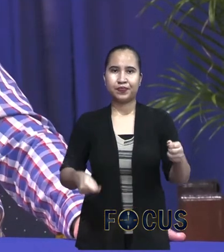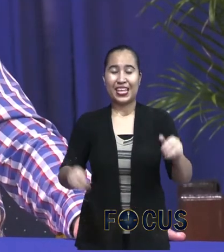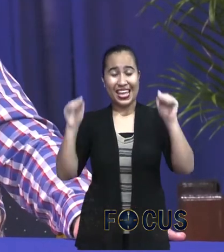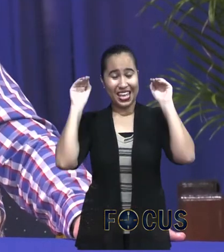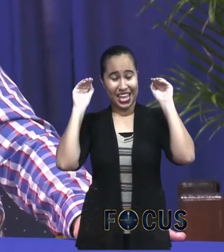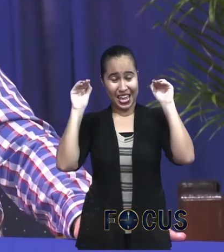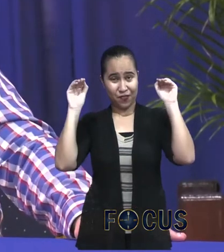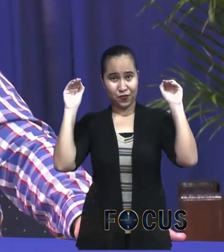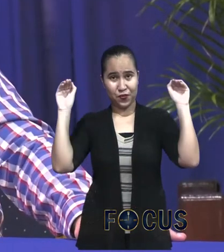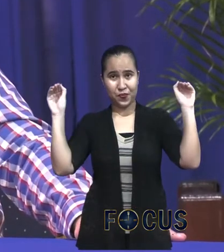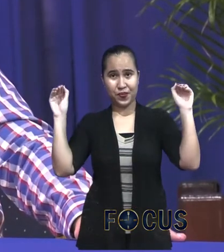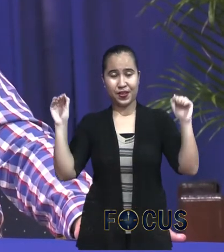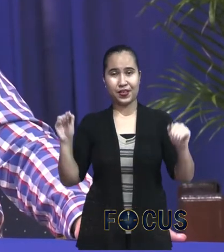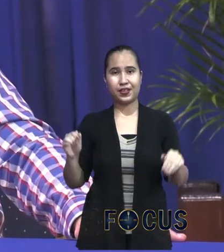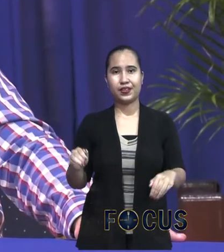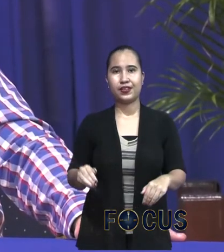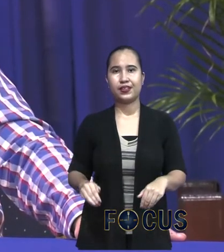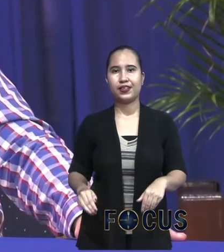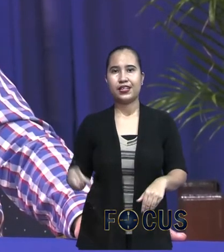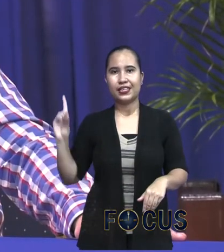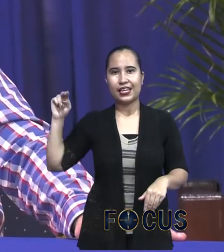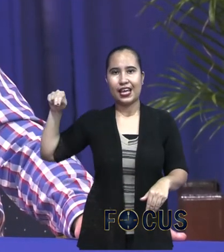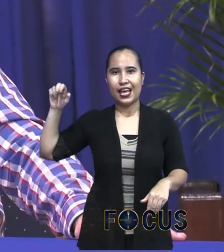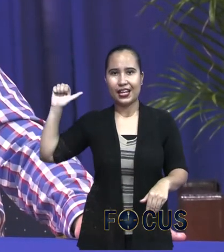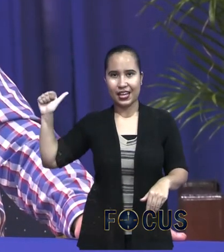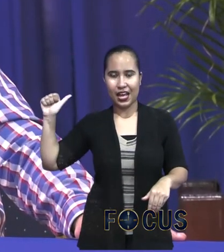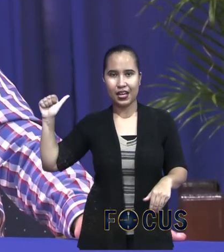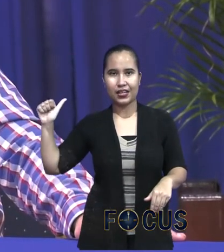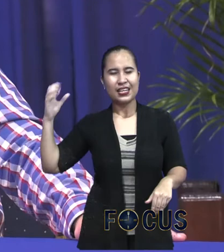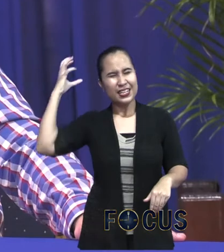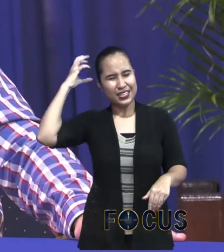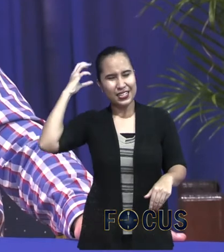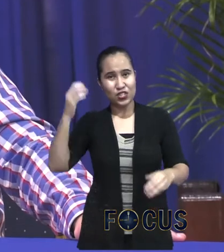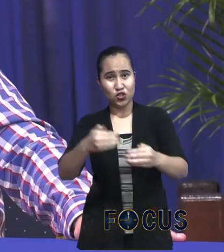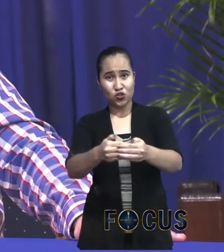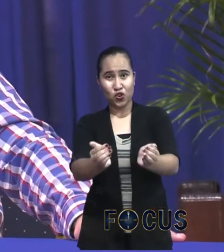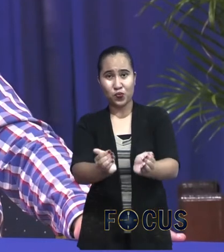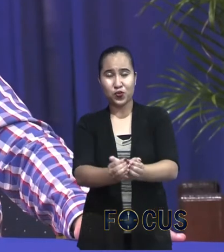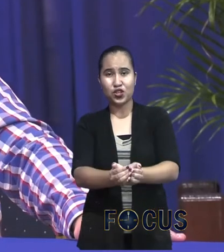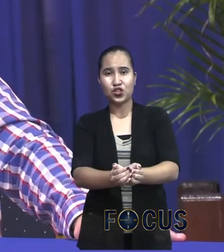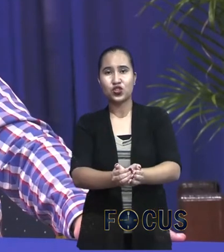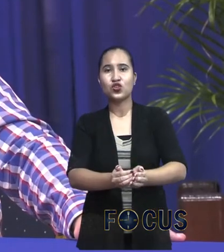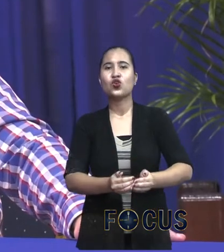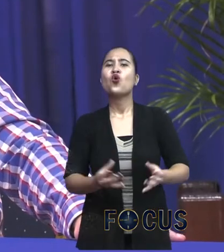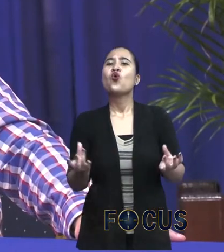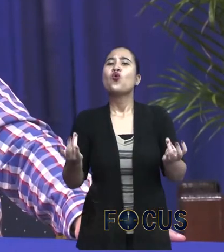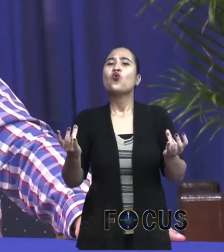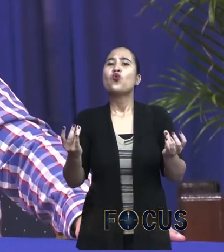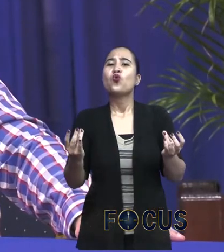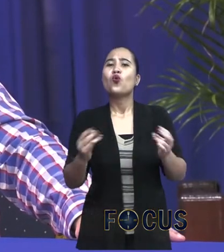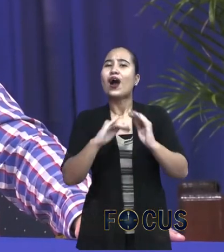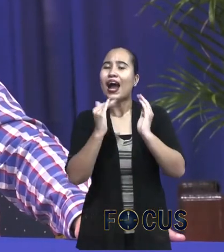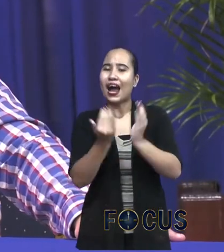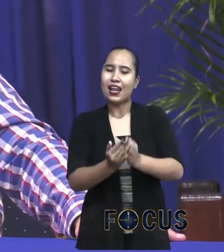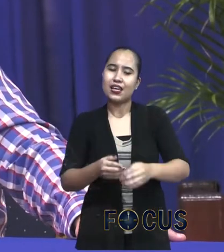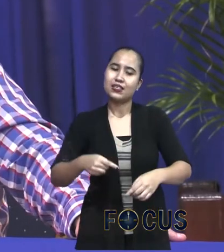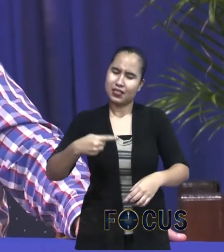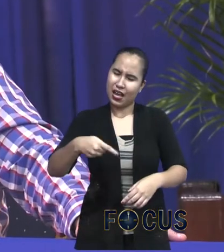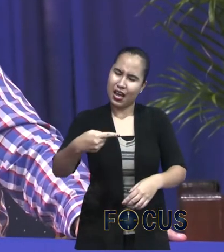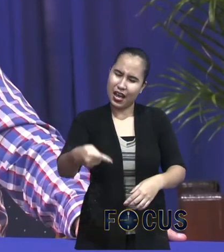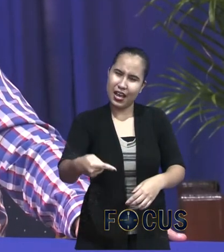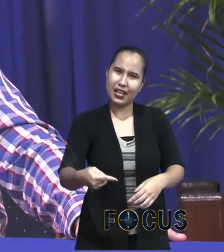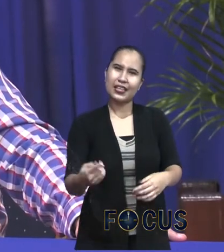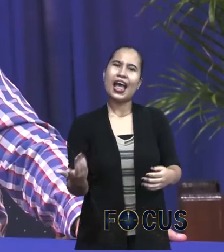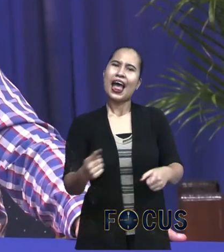informeert de parlementaire crisiscommissie op regelmatige basis over het verloop en de aanpak van de uitzonderingstoestand.